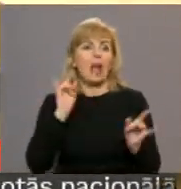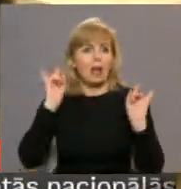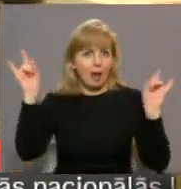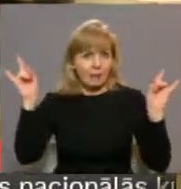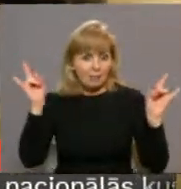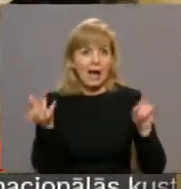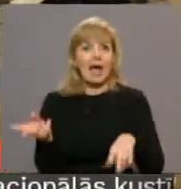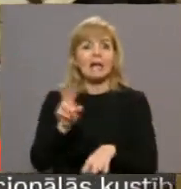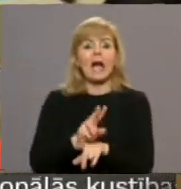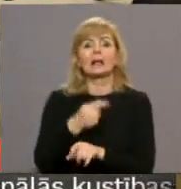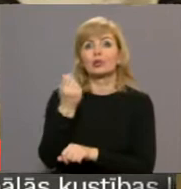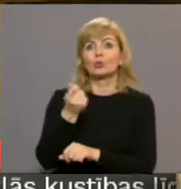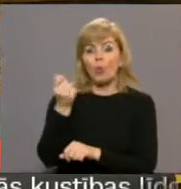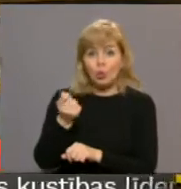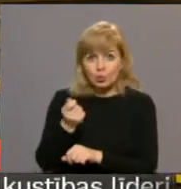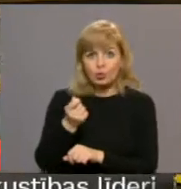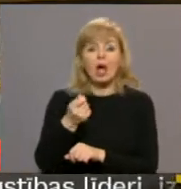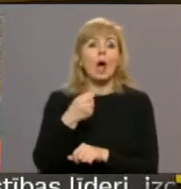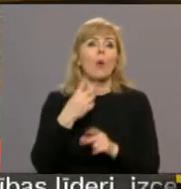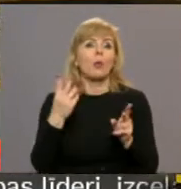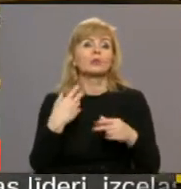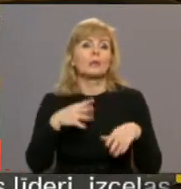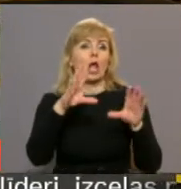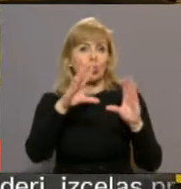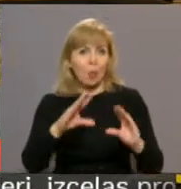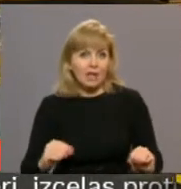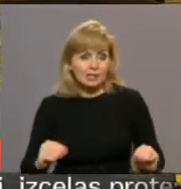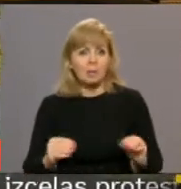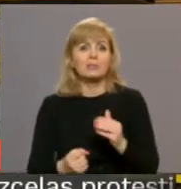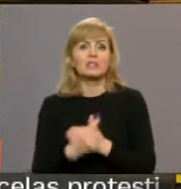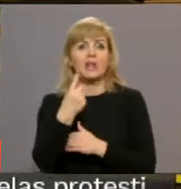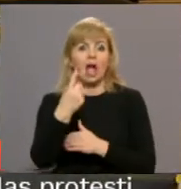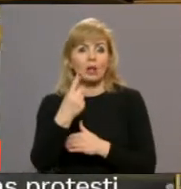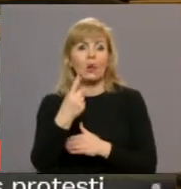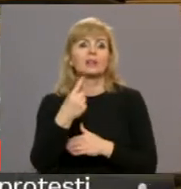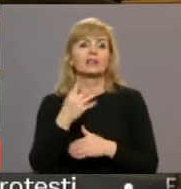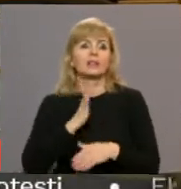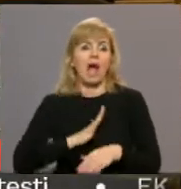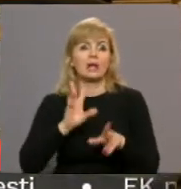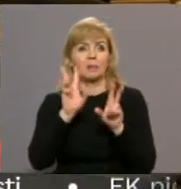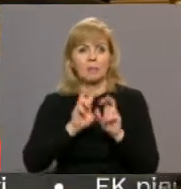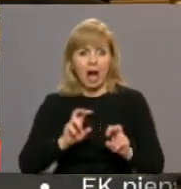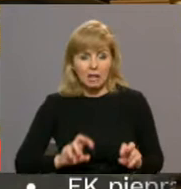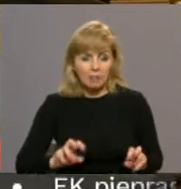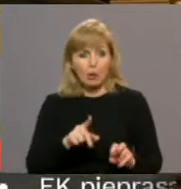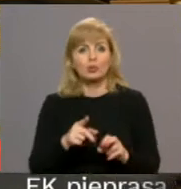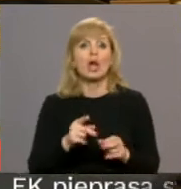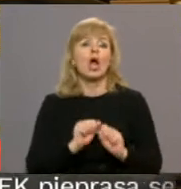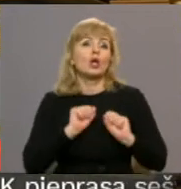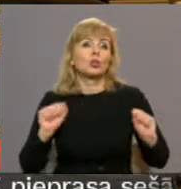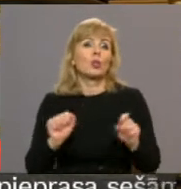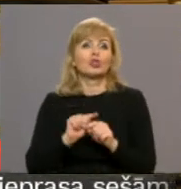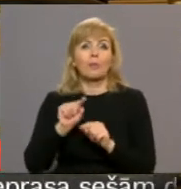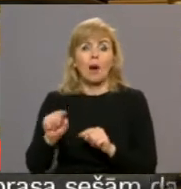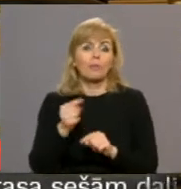daļa uguns nelaimes jau bija noslāpēta. Uguns nelaimes cēlonis vēl tiek izmeklēts, bet Jānis Staris saka, ka drošības